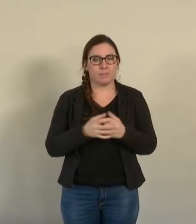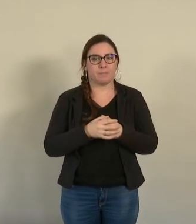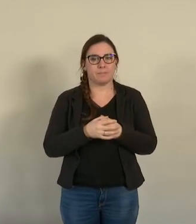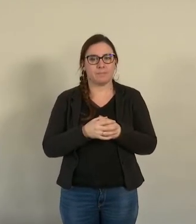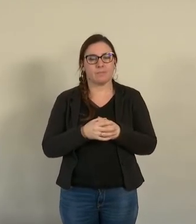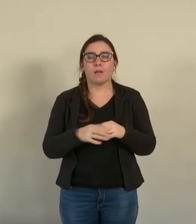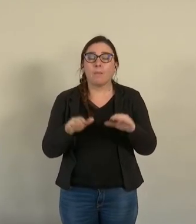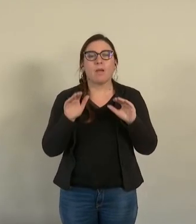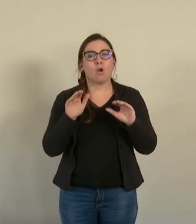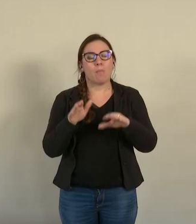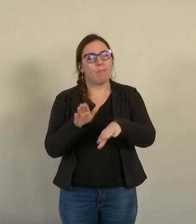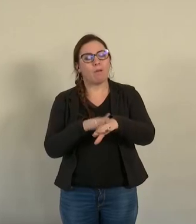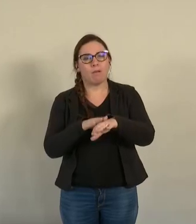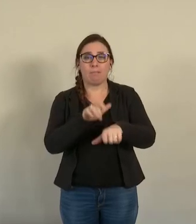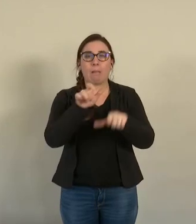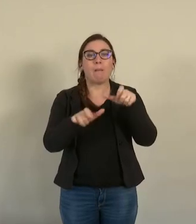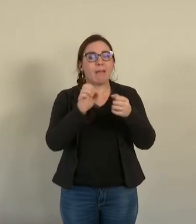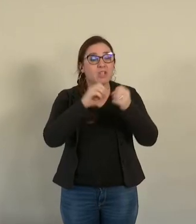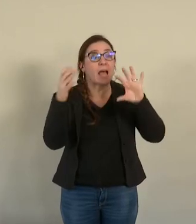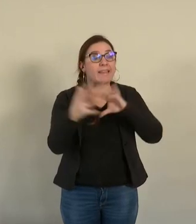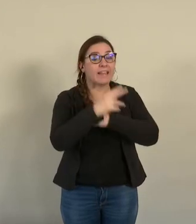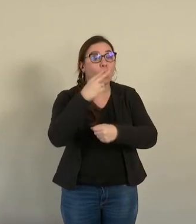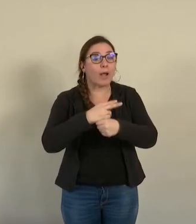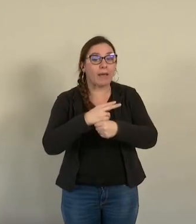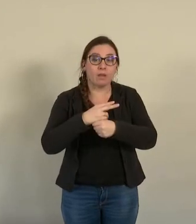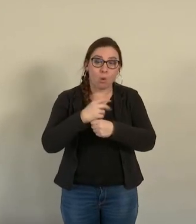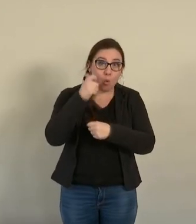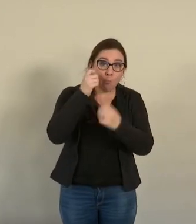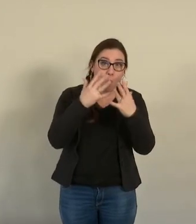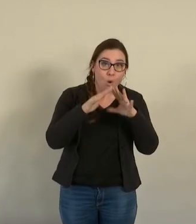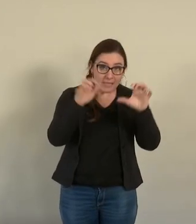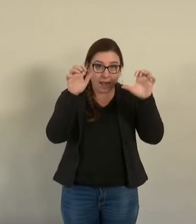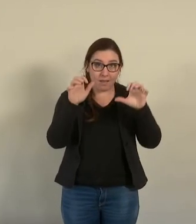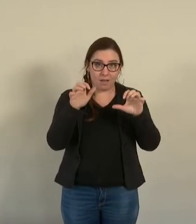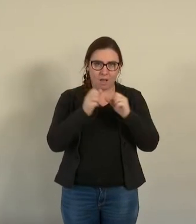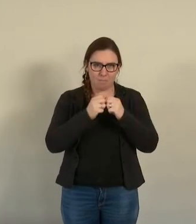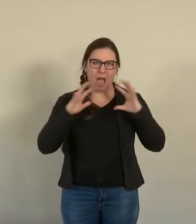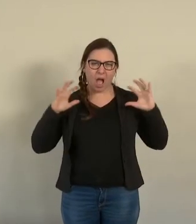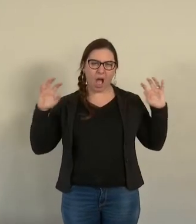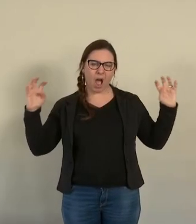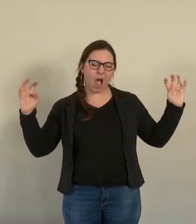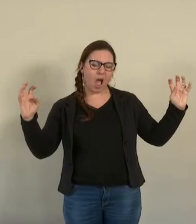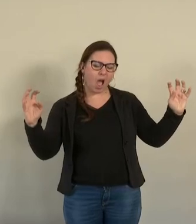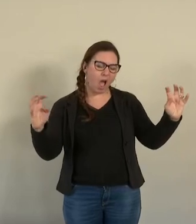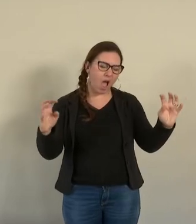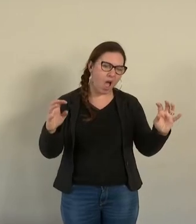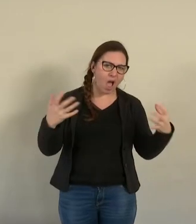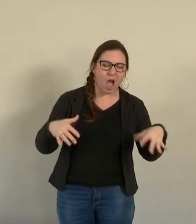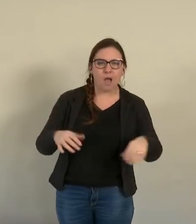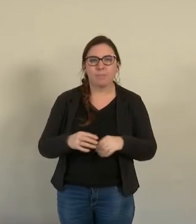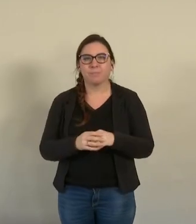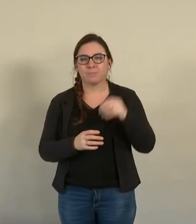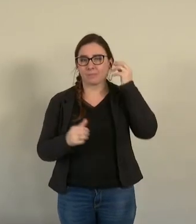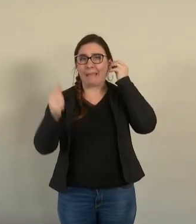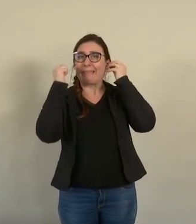voudrais quand même souligner aux téléspectateurs aux gens qui sont dans la salle ils sont nombreux et aux gens qui sont dans la